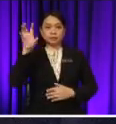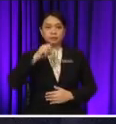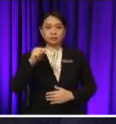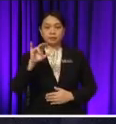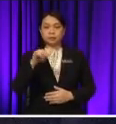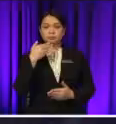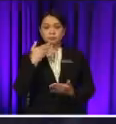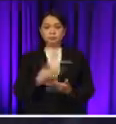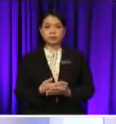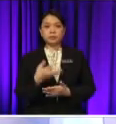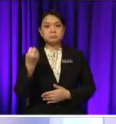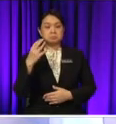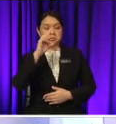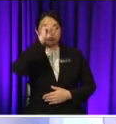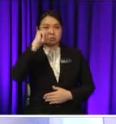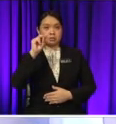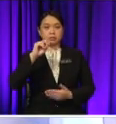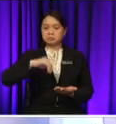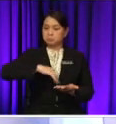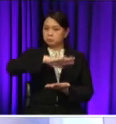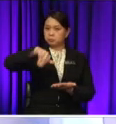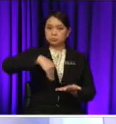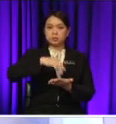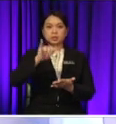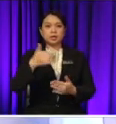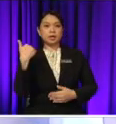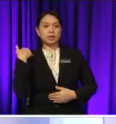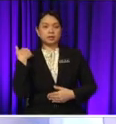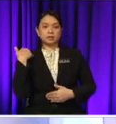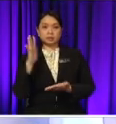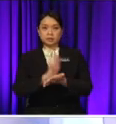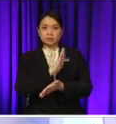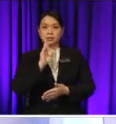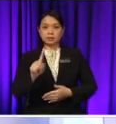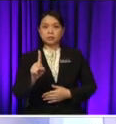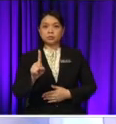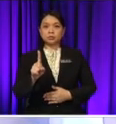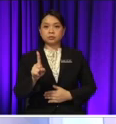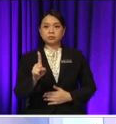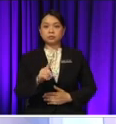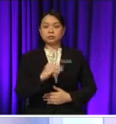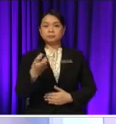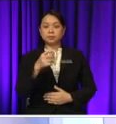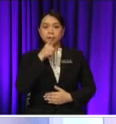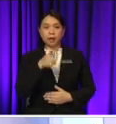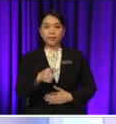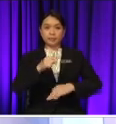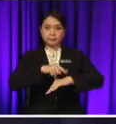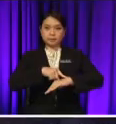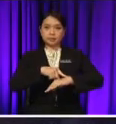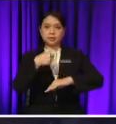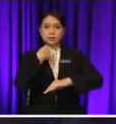berapakah soalnya keseluruhannya ada di bagian objektif ataupun kertas satu nih dan sebenarnya berapa lama masa yang kita